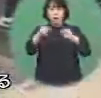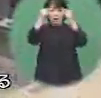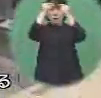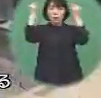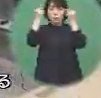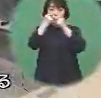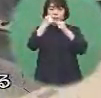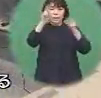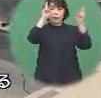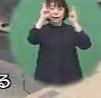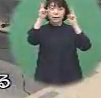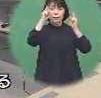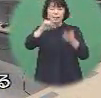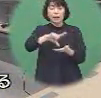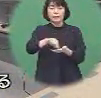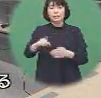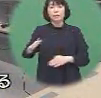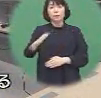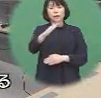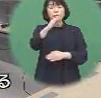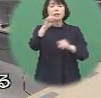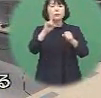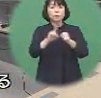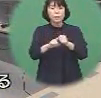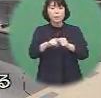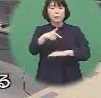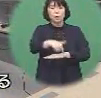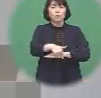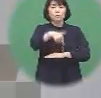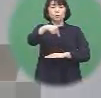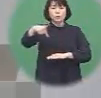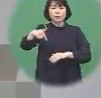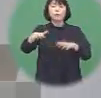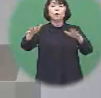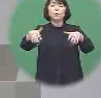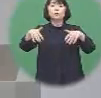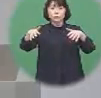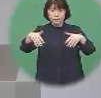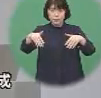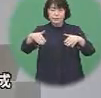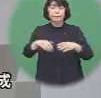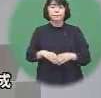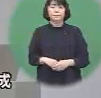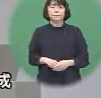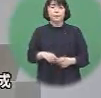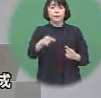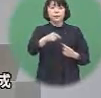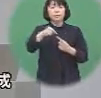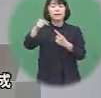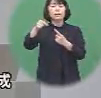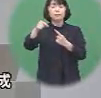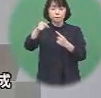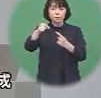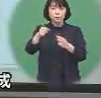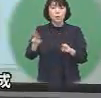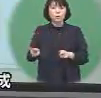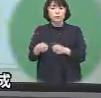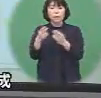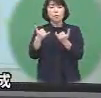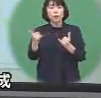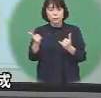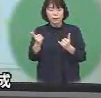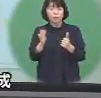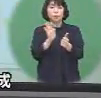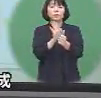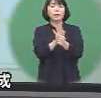地域を活性化するためのプロジェクトを募ります採択されるとノウハウを持つ